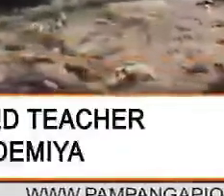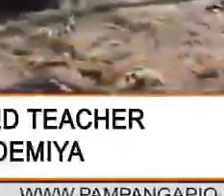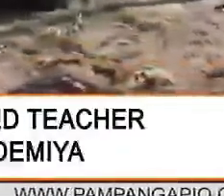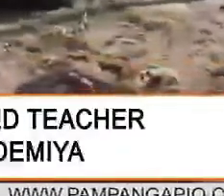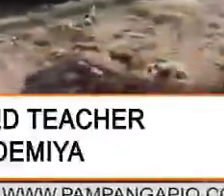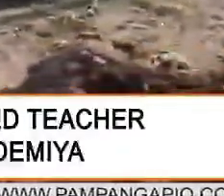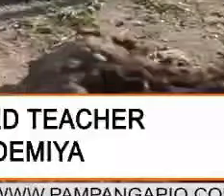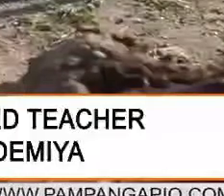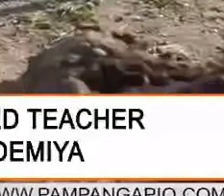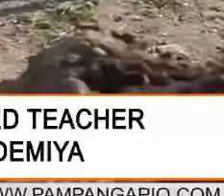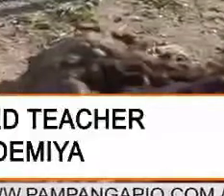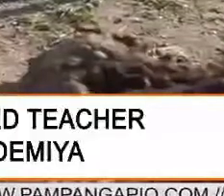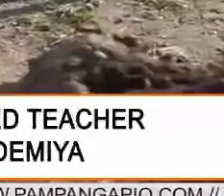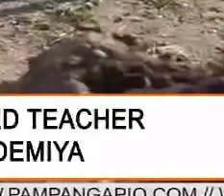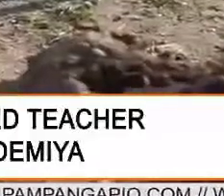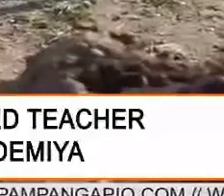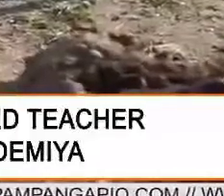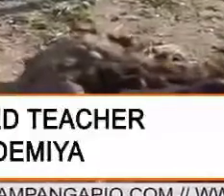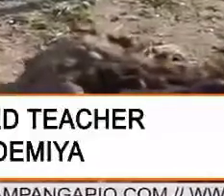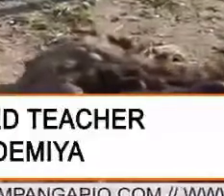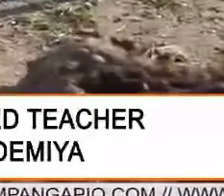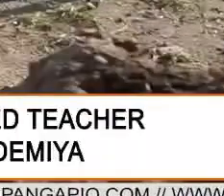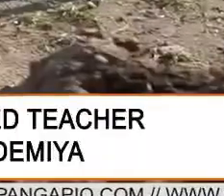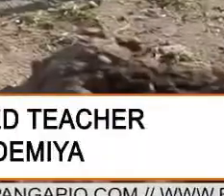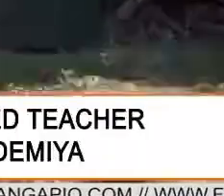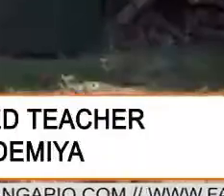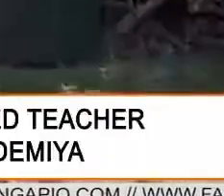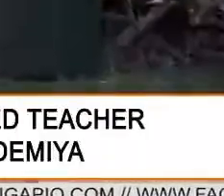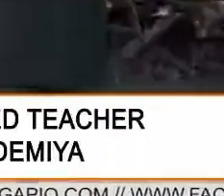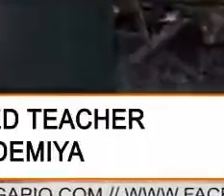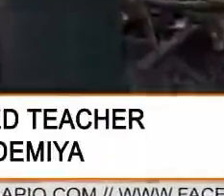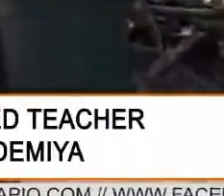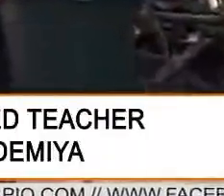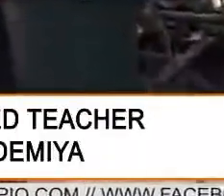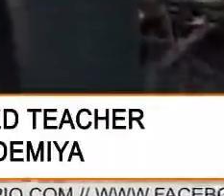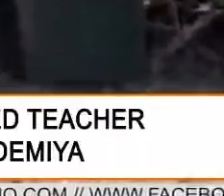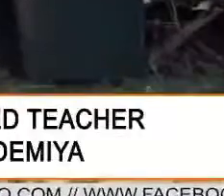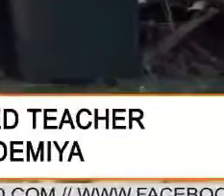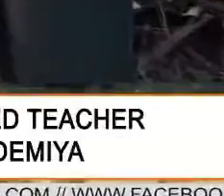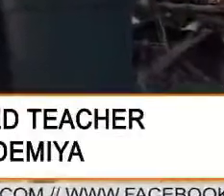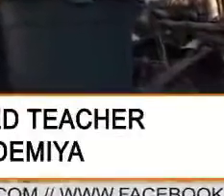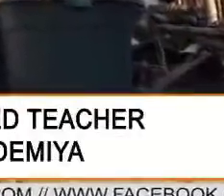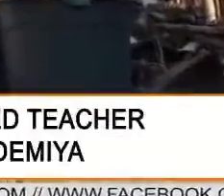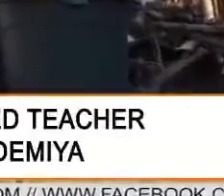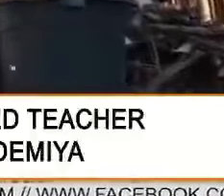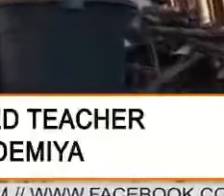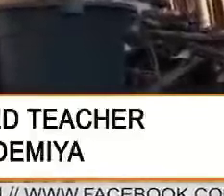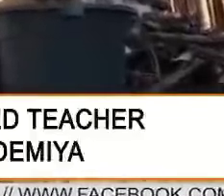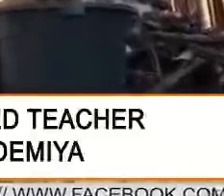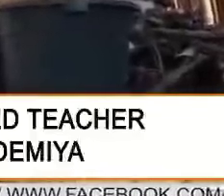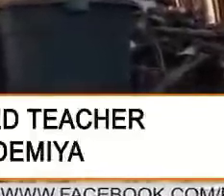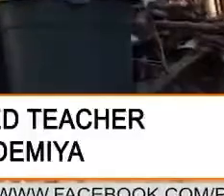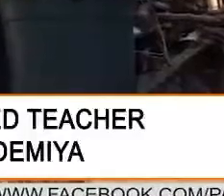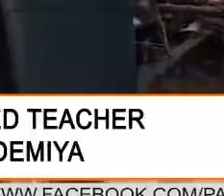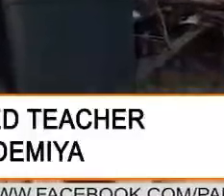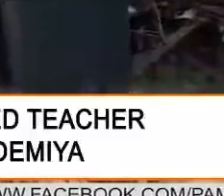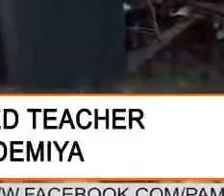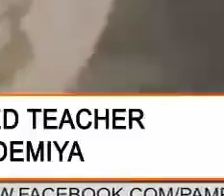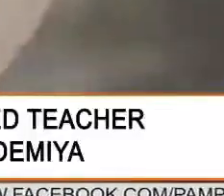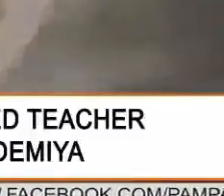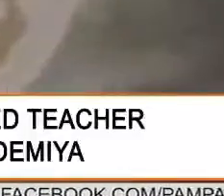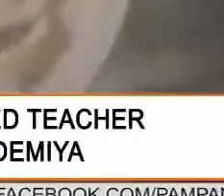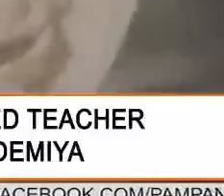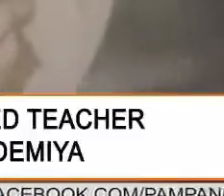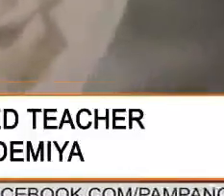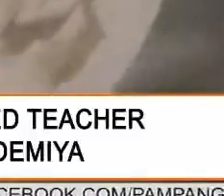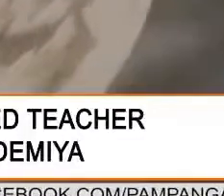Experimental ang approach ni Mang Tomas. Pero pagdating sa soil mixing, organic ang swak na soil mixture na approve sa ating